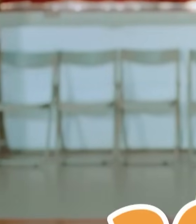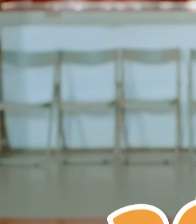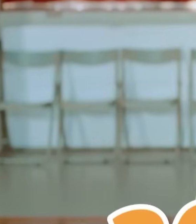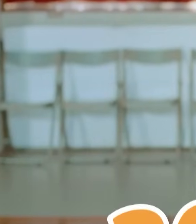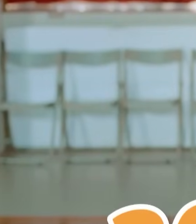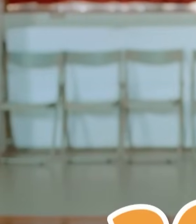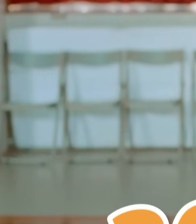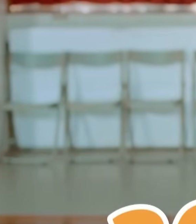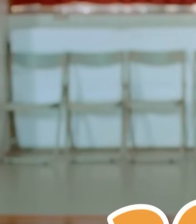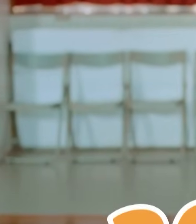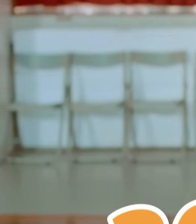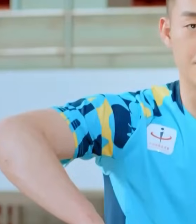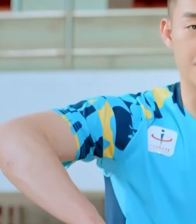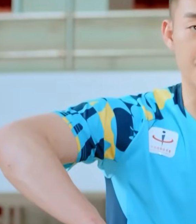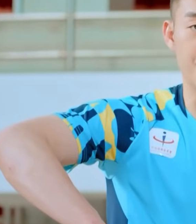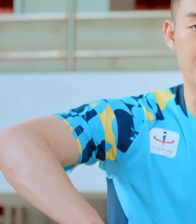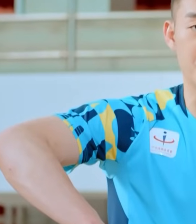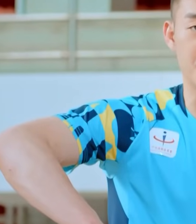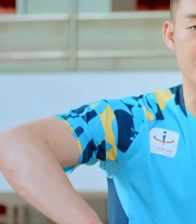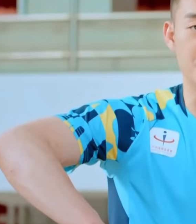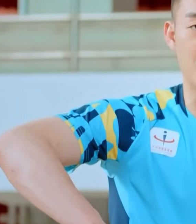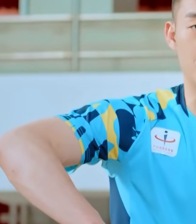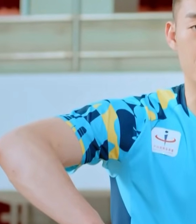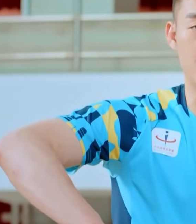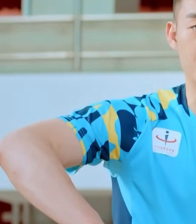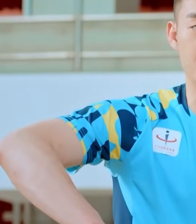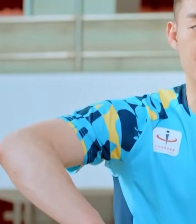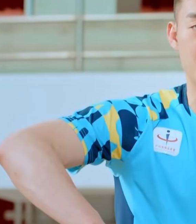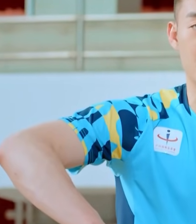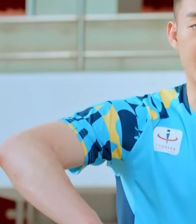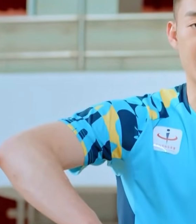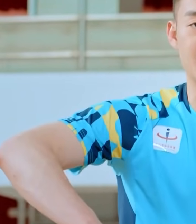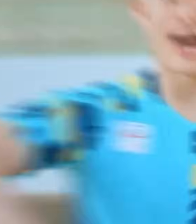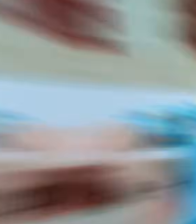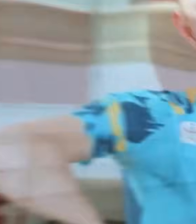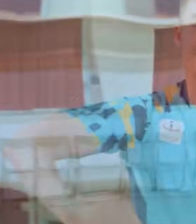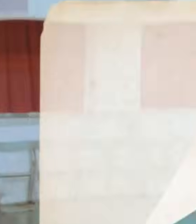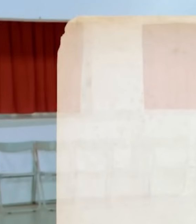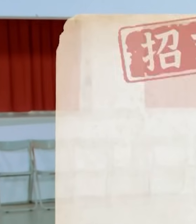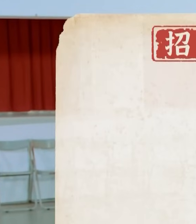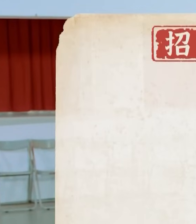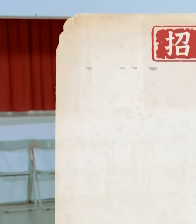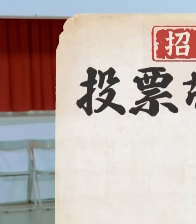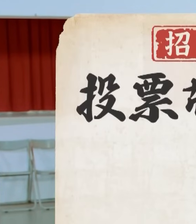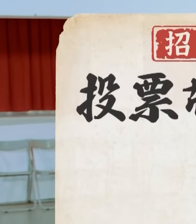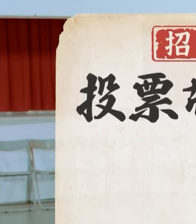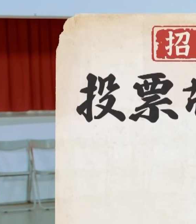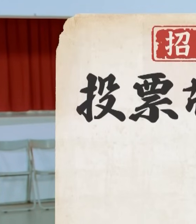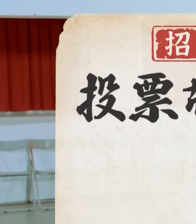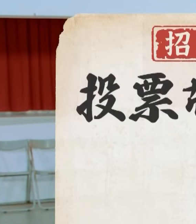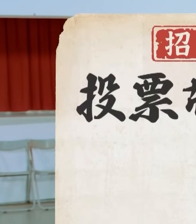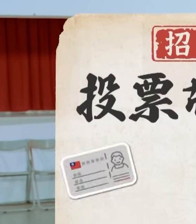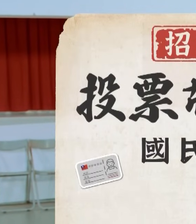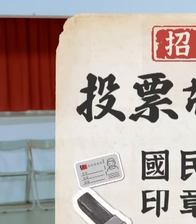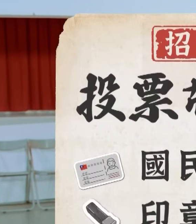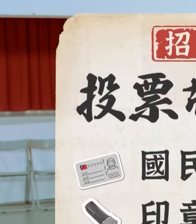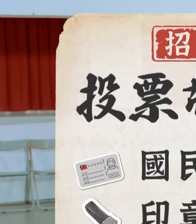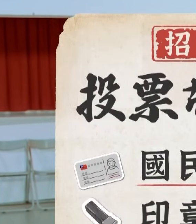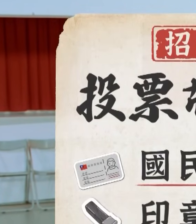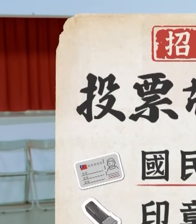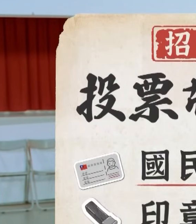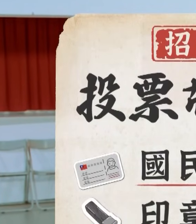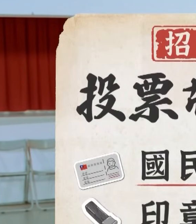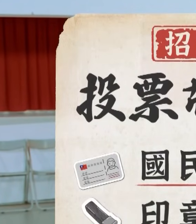我20岁选手准备好了没？结婚闭关。予阮传授几招予大家，第一招投票炸三